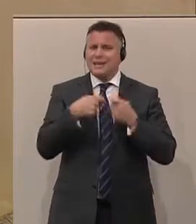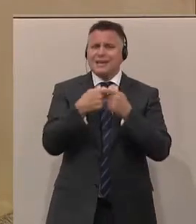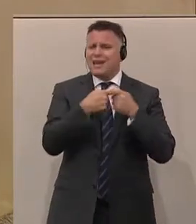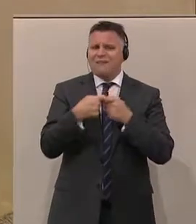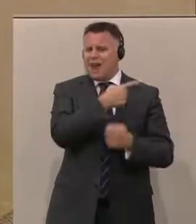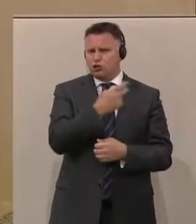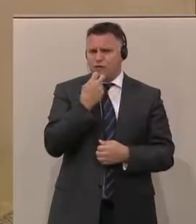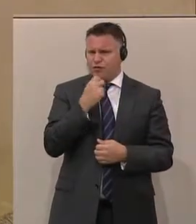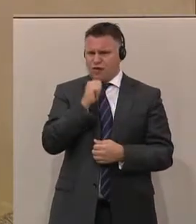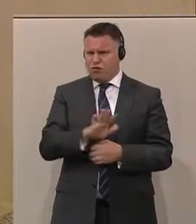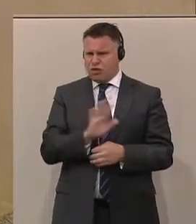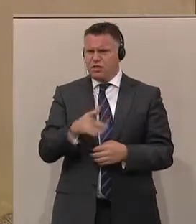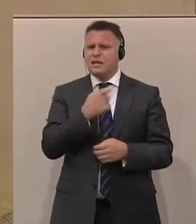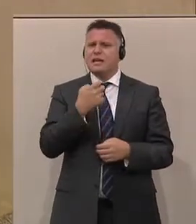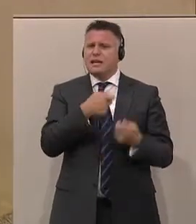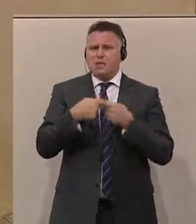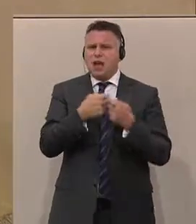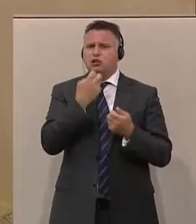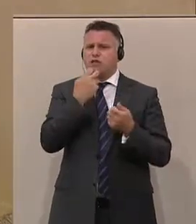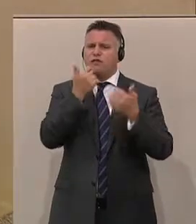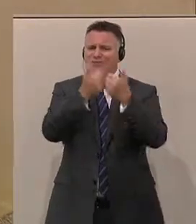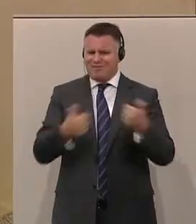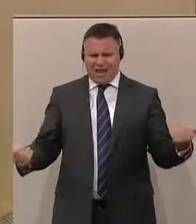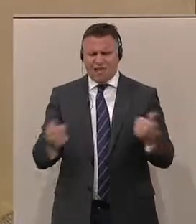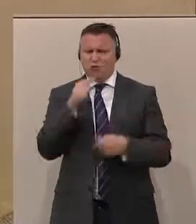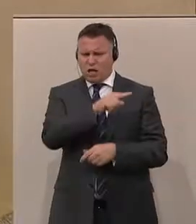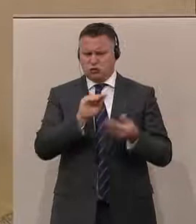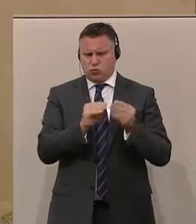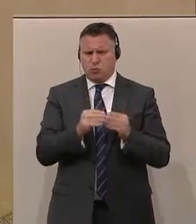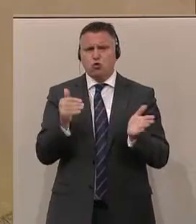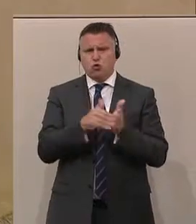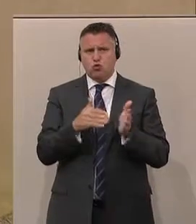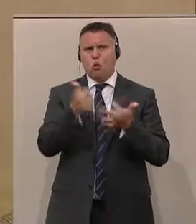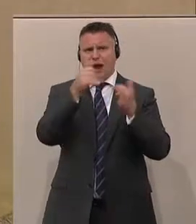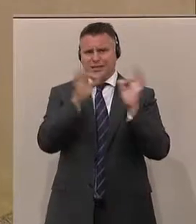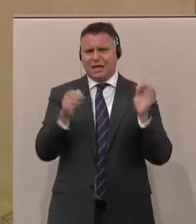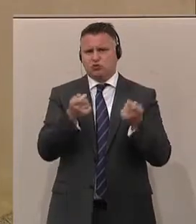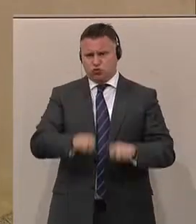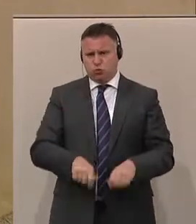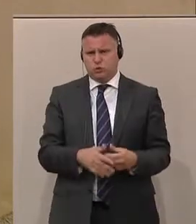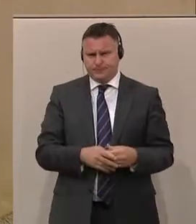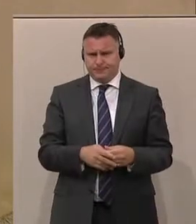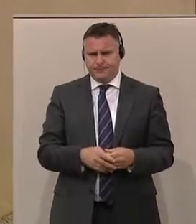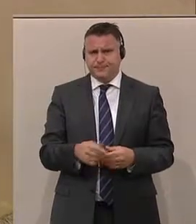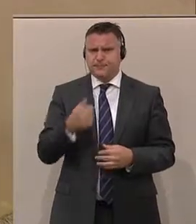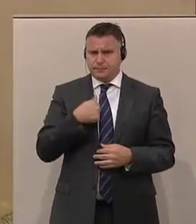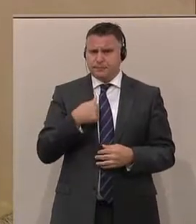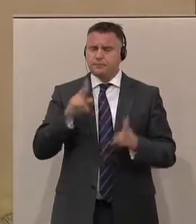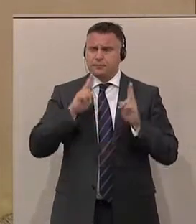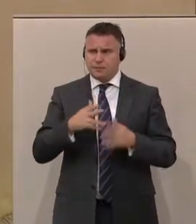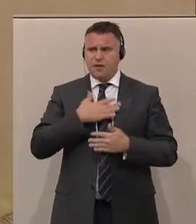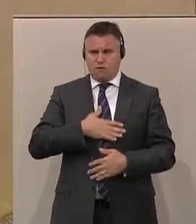Gewerkschaft nicht. Die Gewerkschaft will uns auseinanderdividieren und das ist das Problem. Und zum Schluss noch einen Satz. Ich bin sehr, sehr